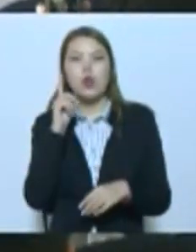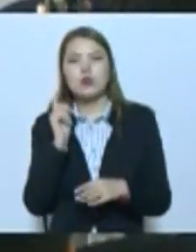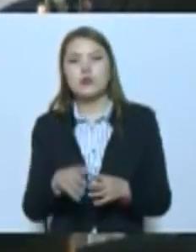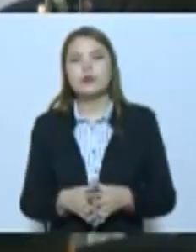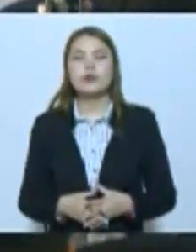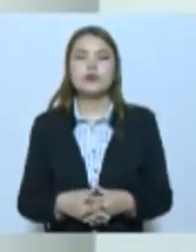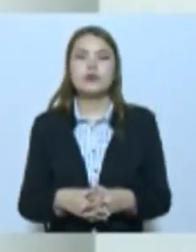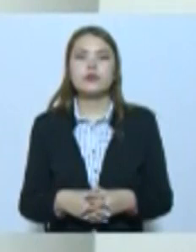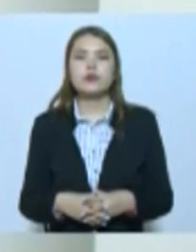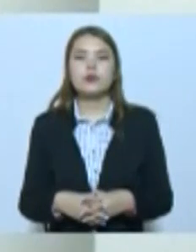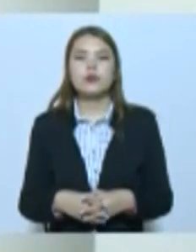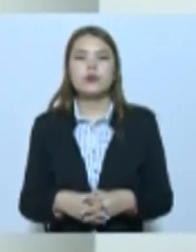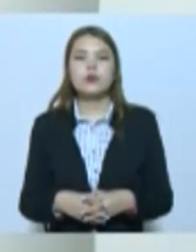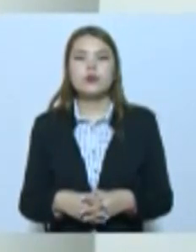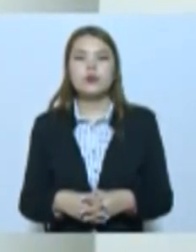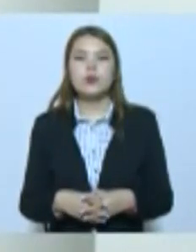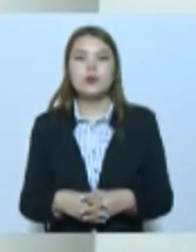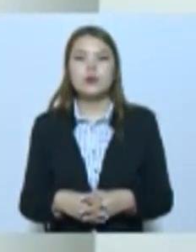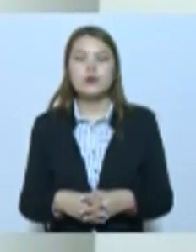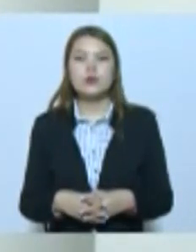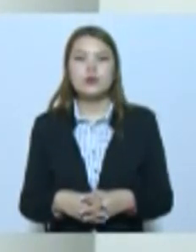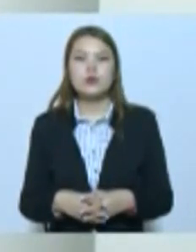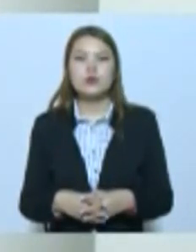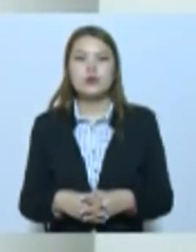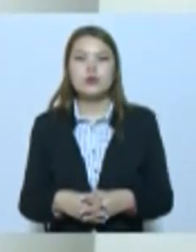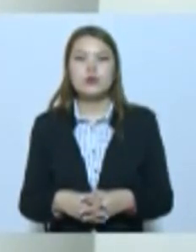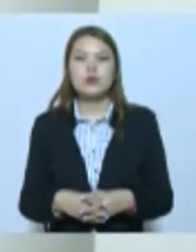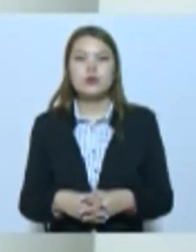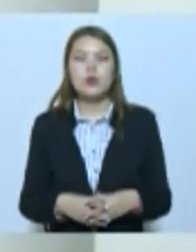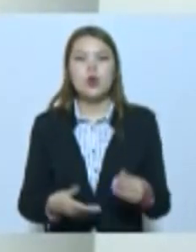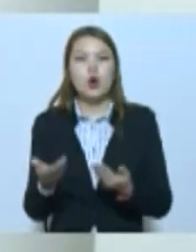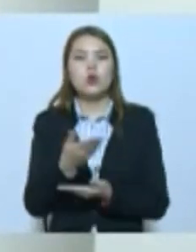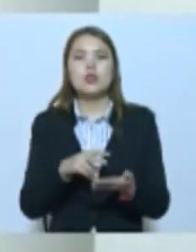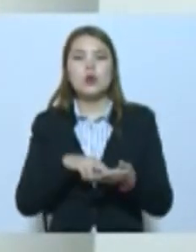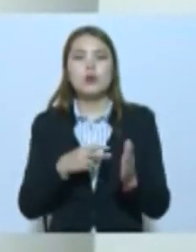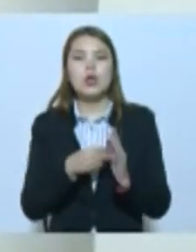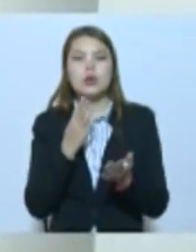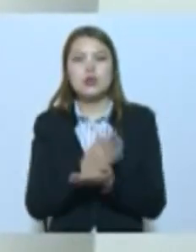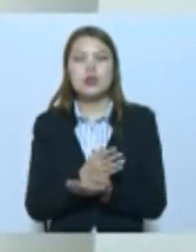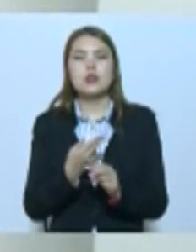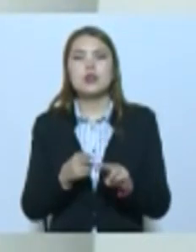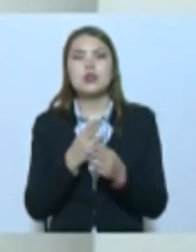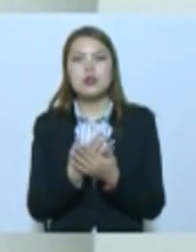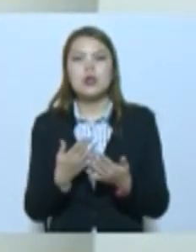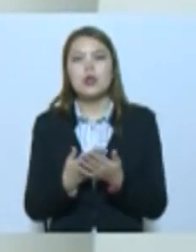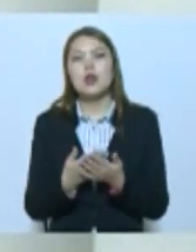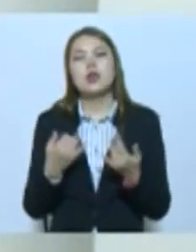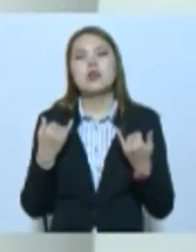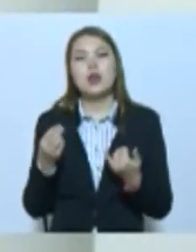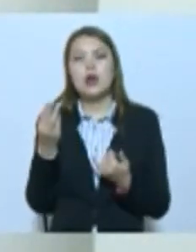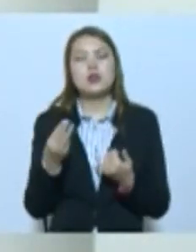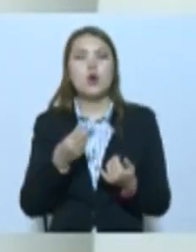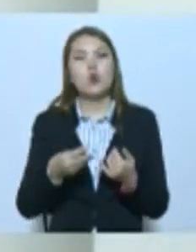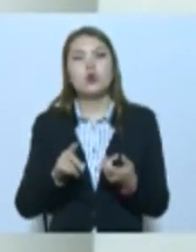поколения. Махам Машхур Мангистау дейтін бізде. У нас есть проект под названием «Махам Машхур Мангистау». В